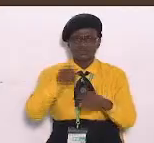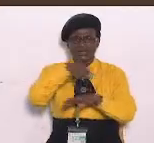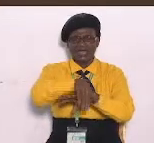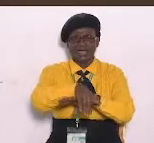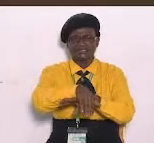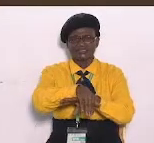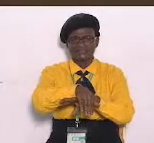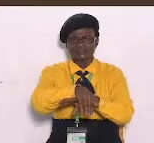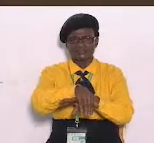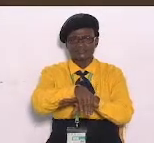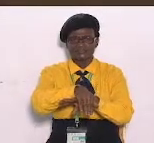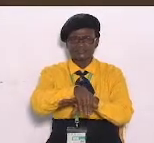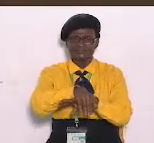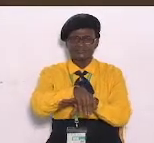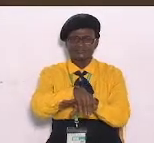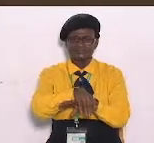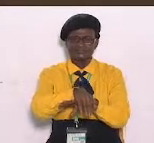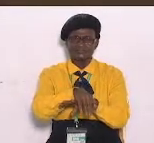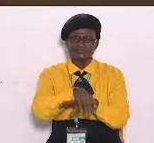cette